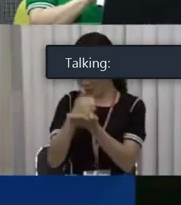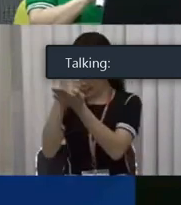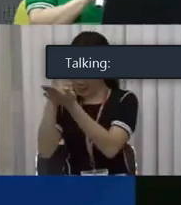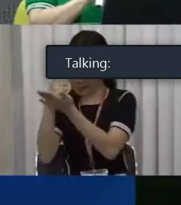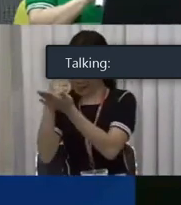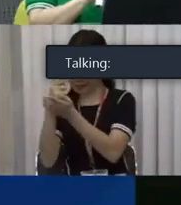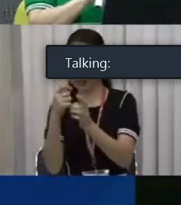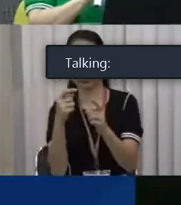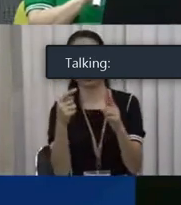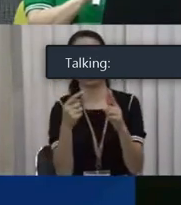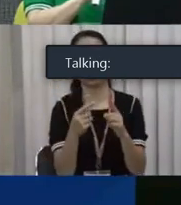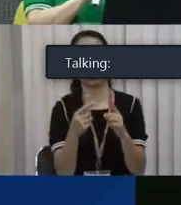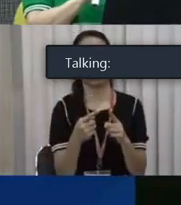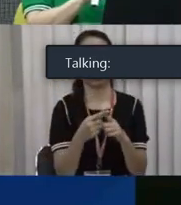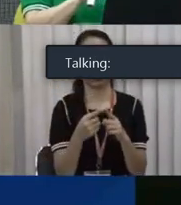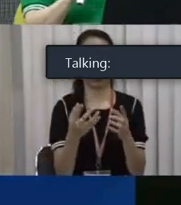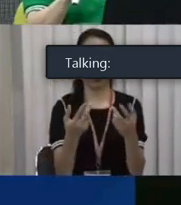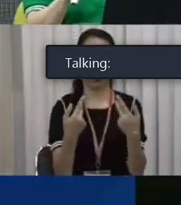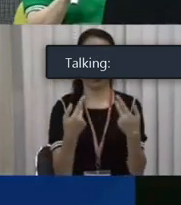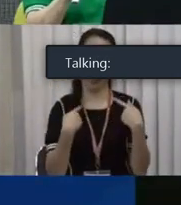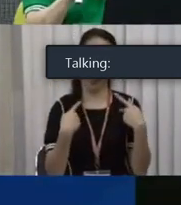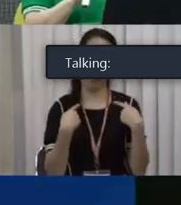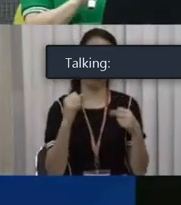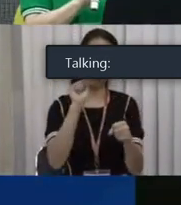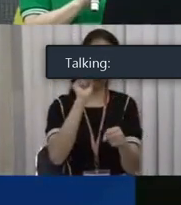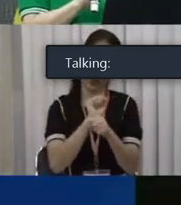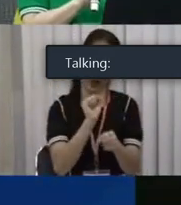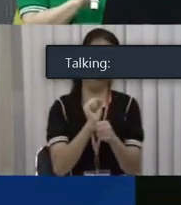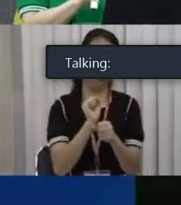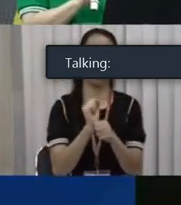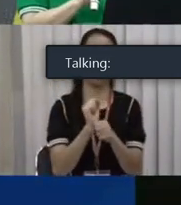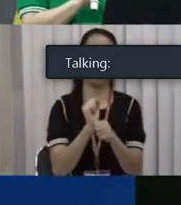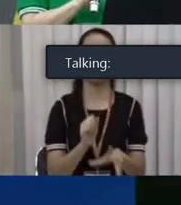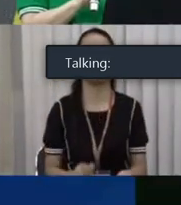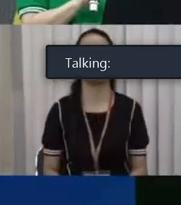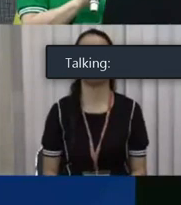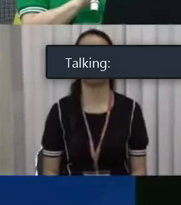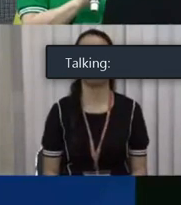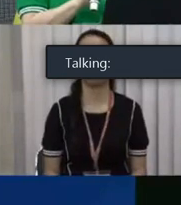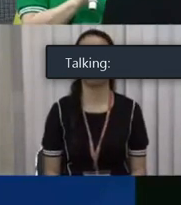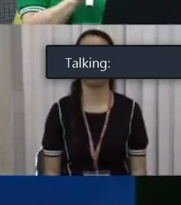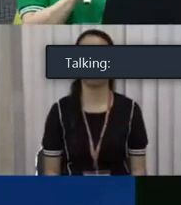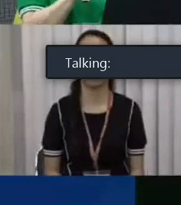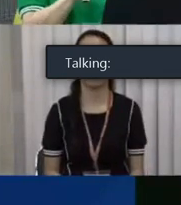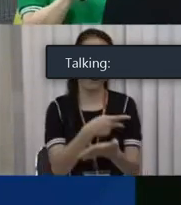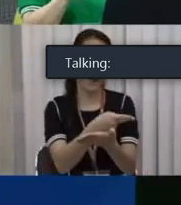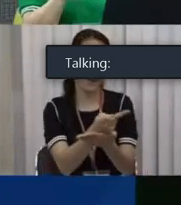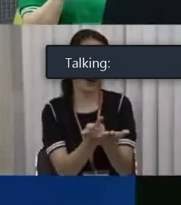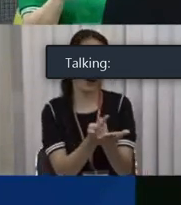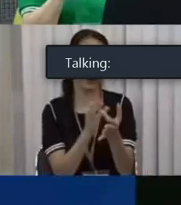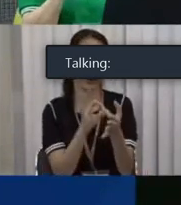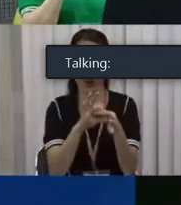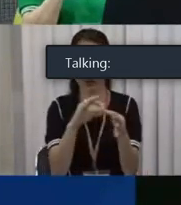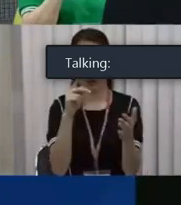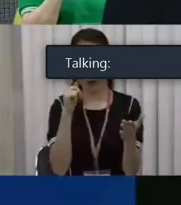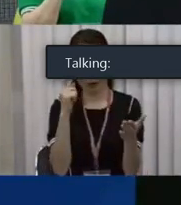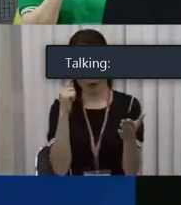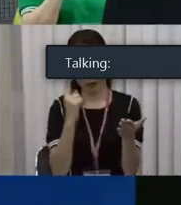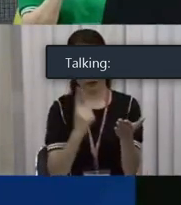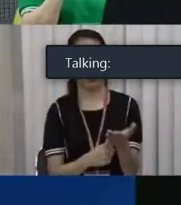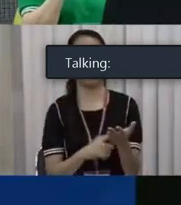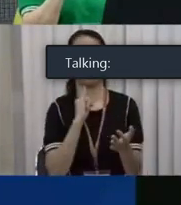So, part po ani, excuse me, part ani na atay mga